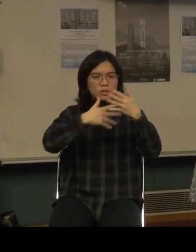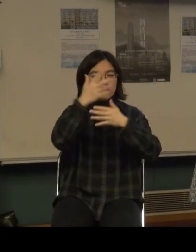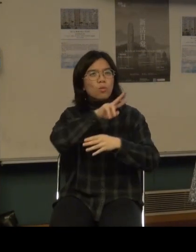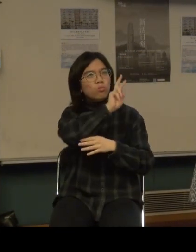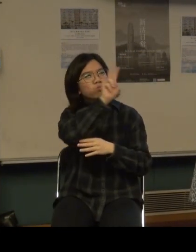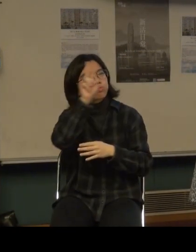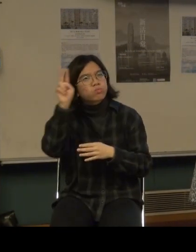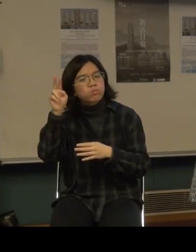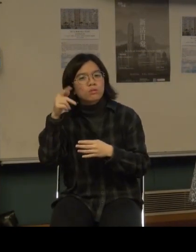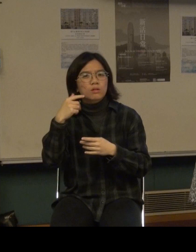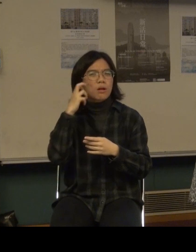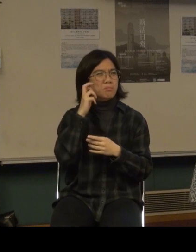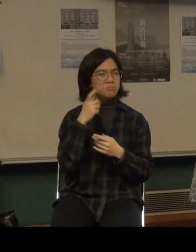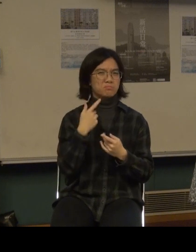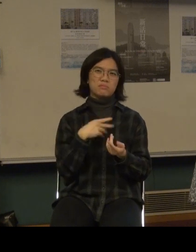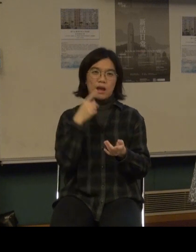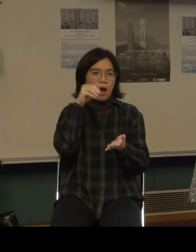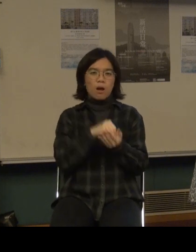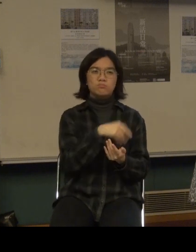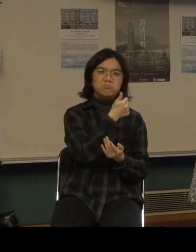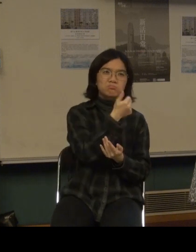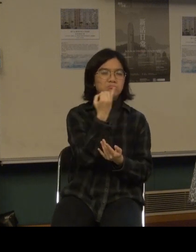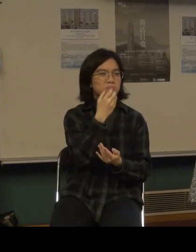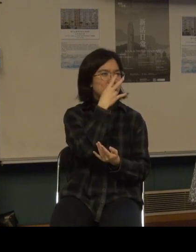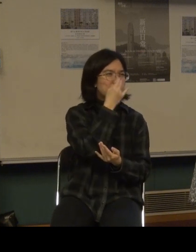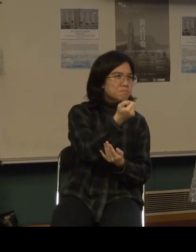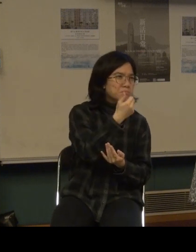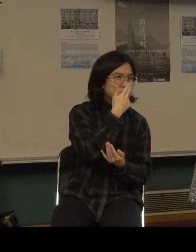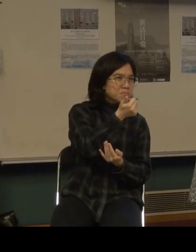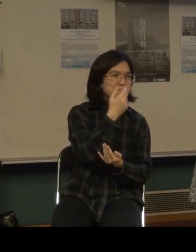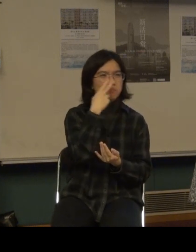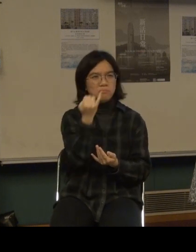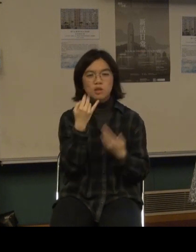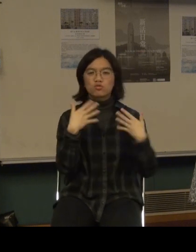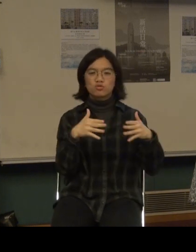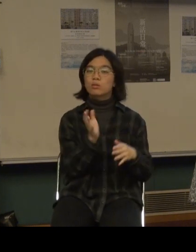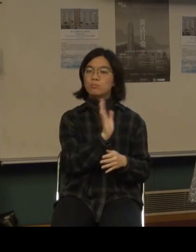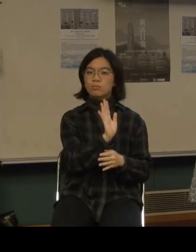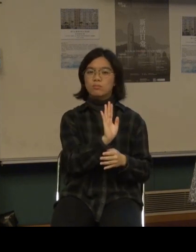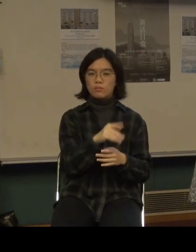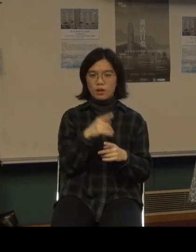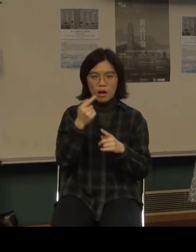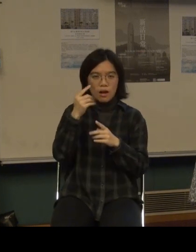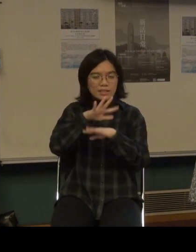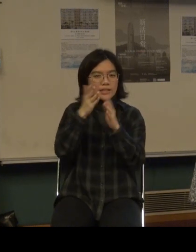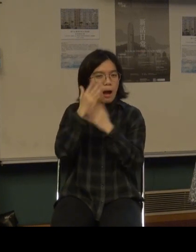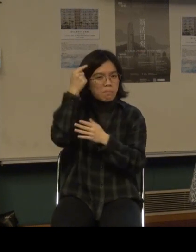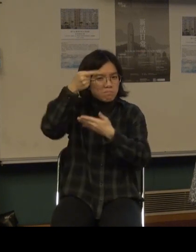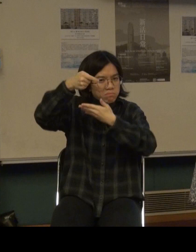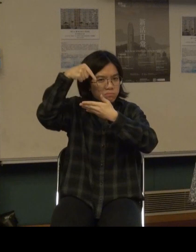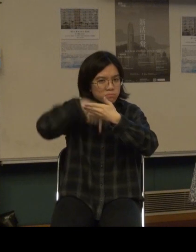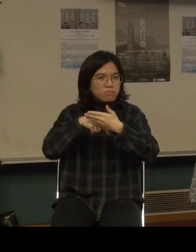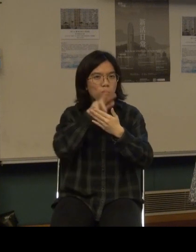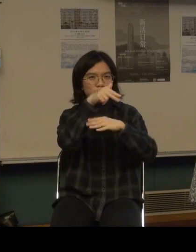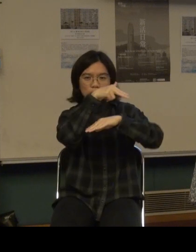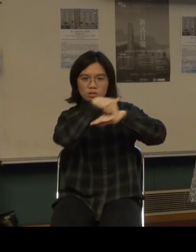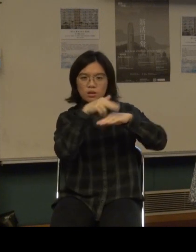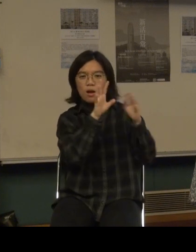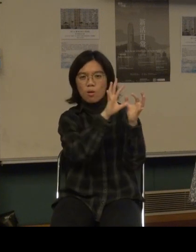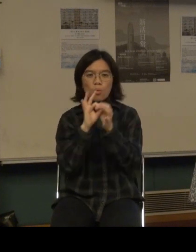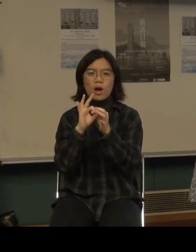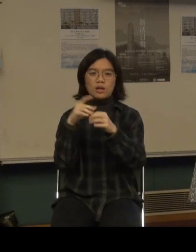一個美學上話佢靚唔靚嘅。而是咧，我哋係見到個建築物其實係反映咗一個社會嘅時代，一代人